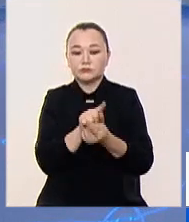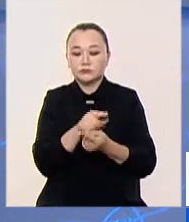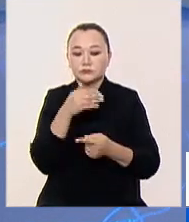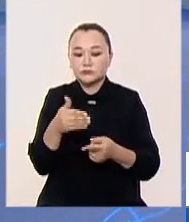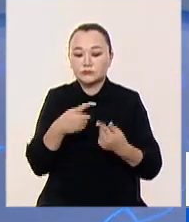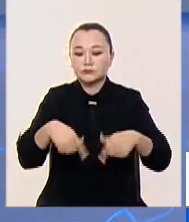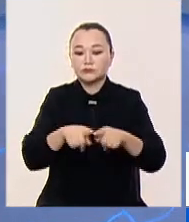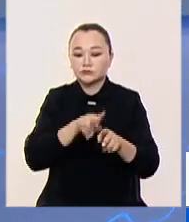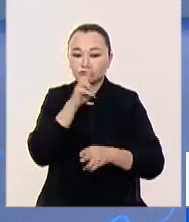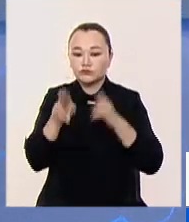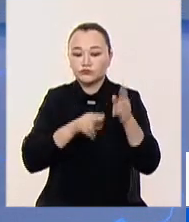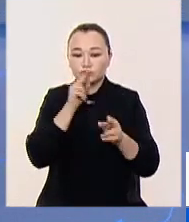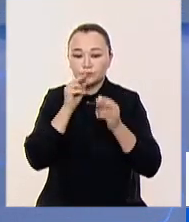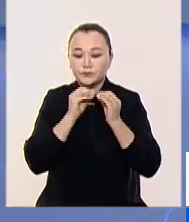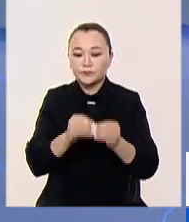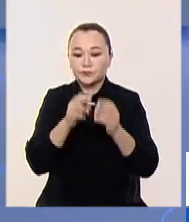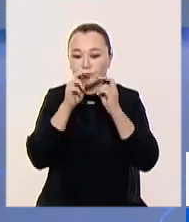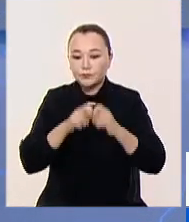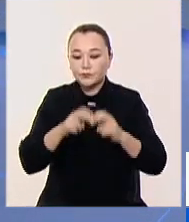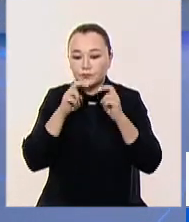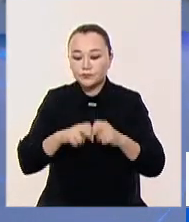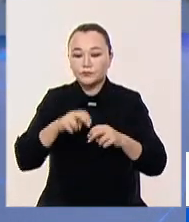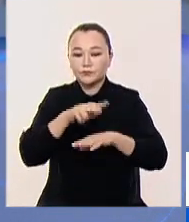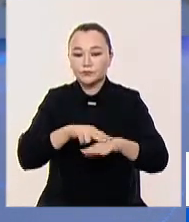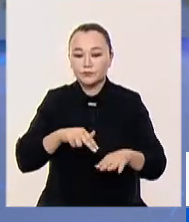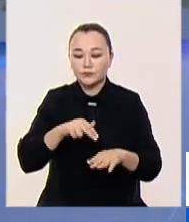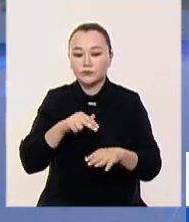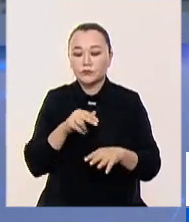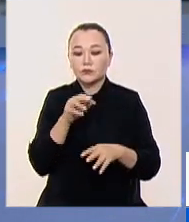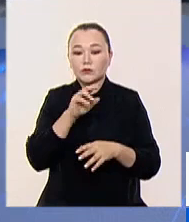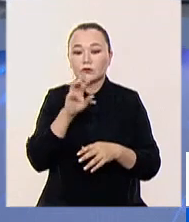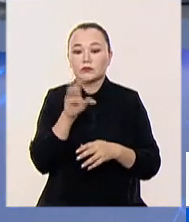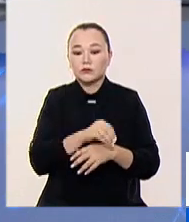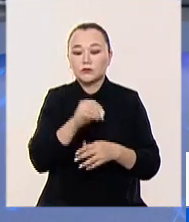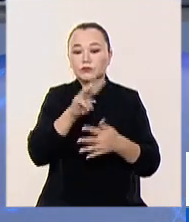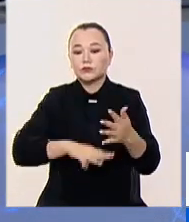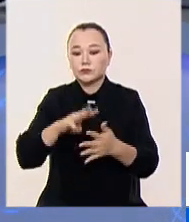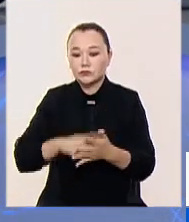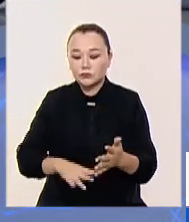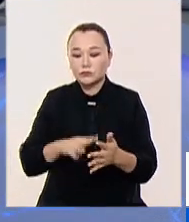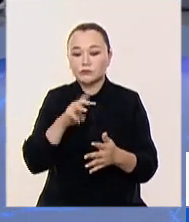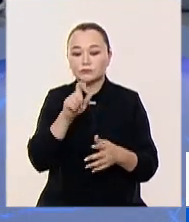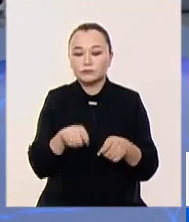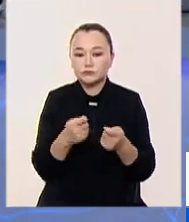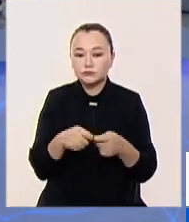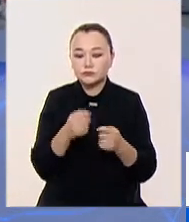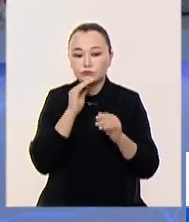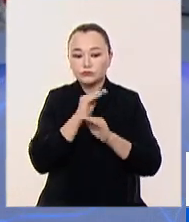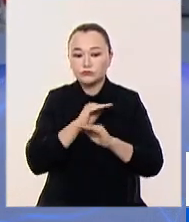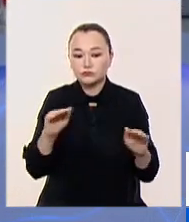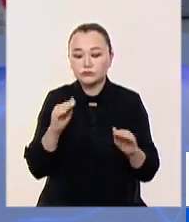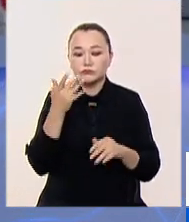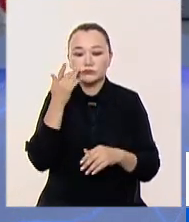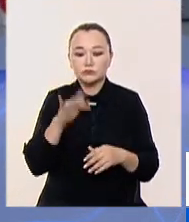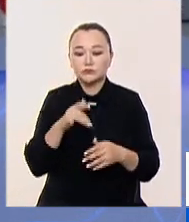заведений пожаловались на постоянные проверки правоохранителей. Говорят, что наложенные на них штрафы, якобы из-за нарушения тишины, не